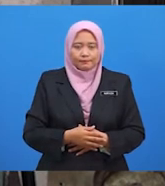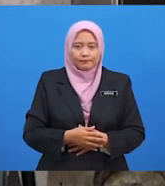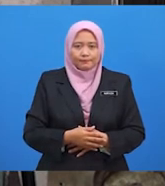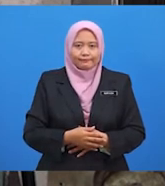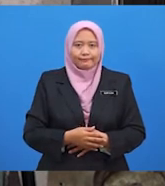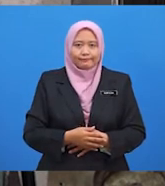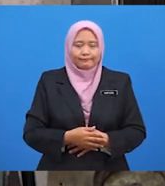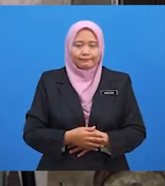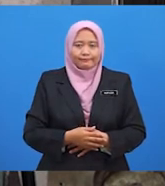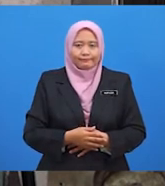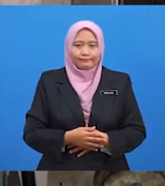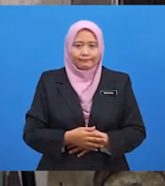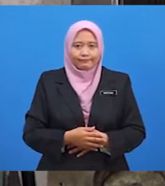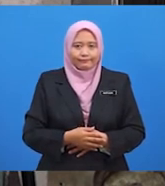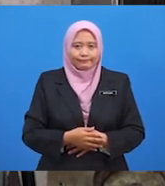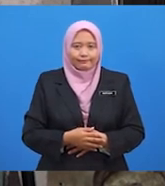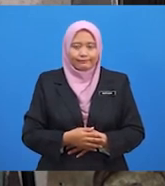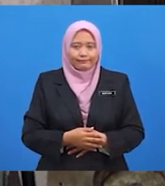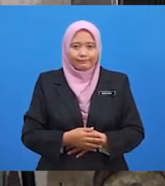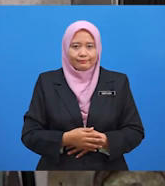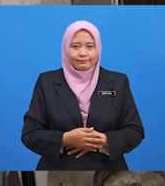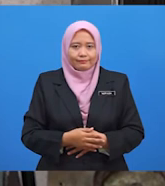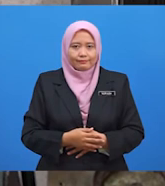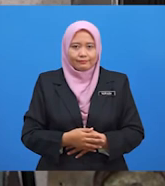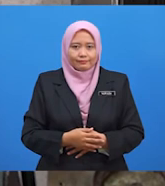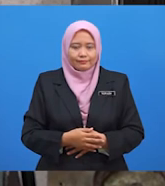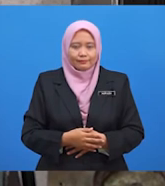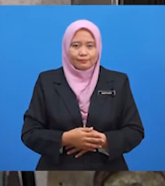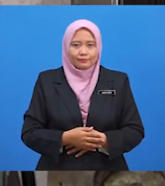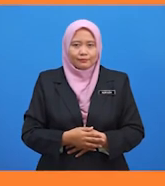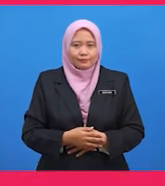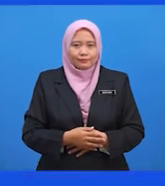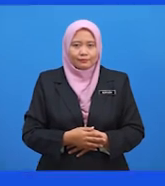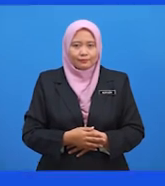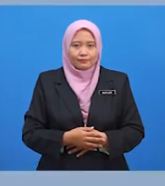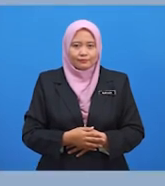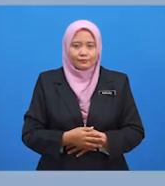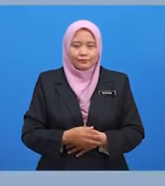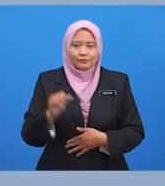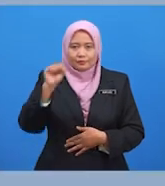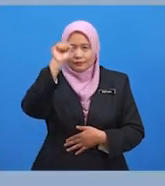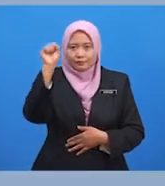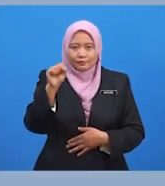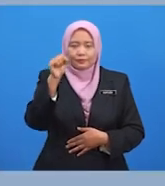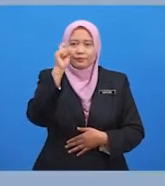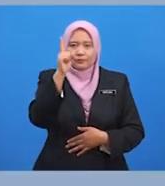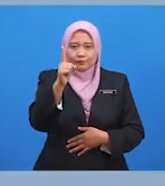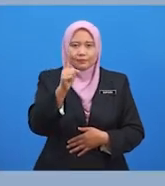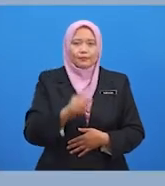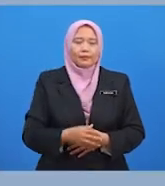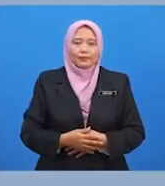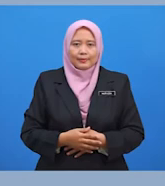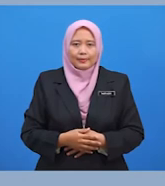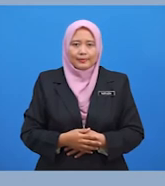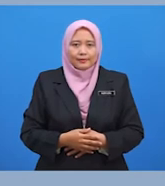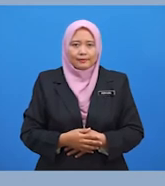murid-murid, mari kita cuba menjawab beberapa soalan. Soalan pertama.